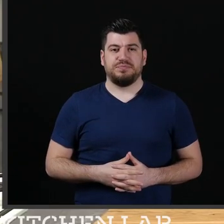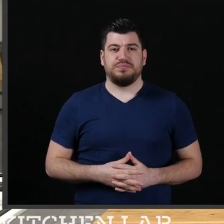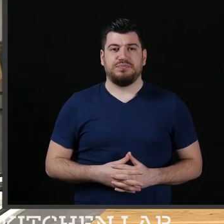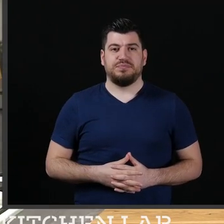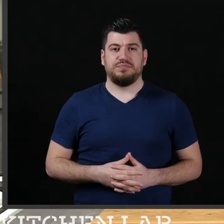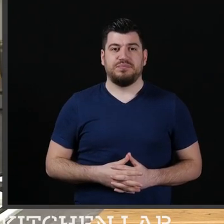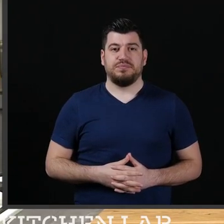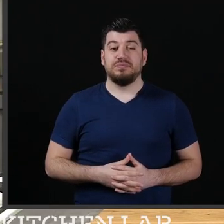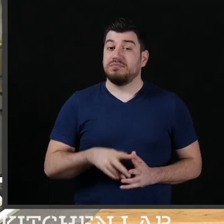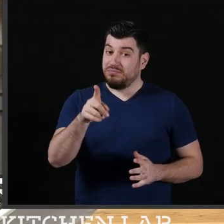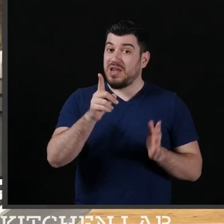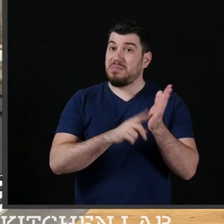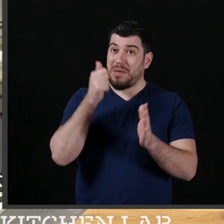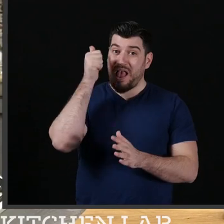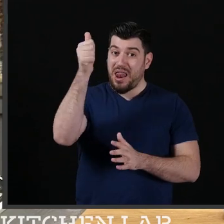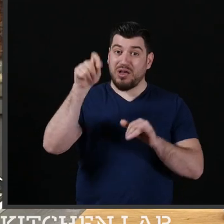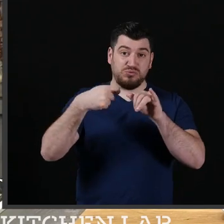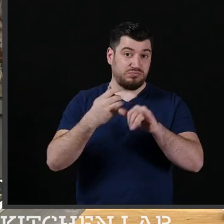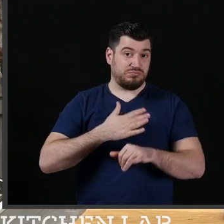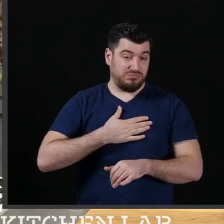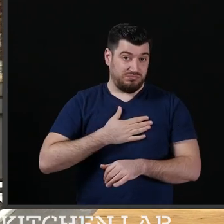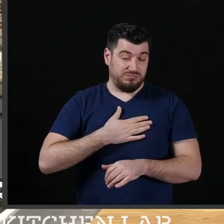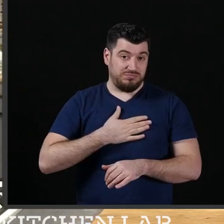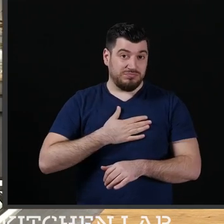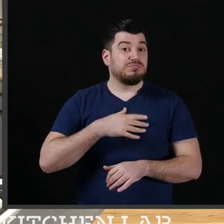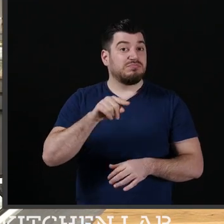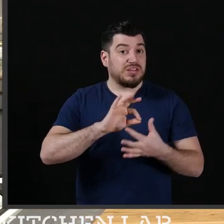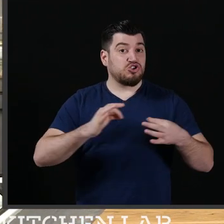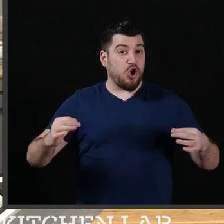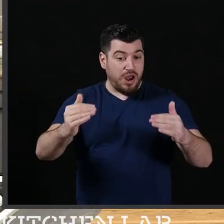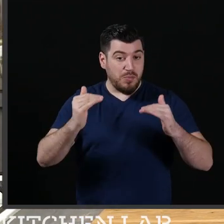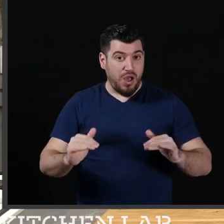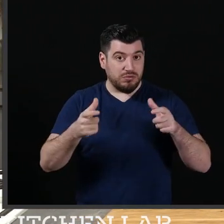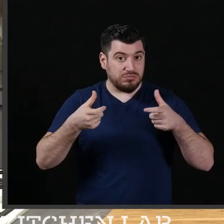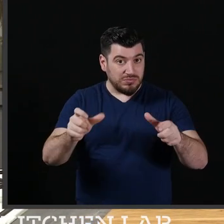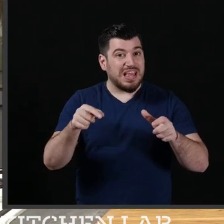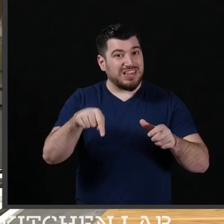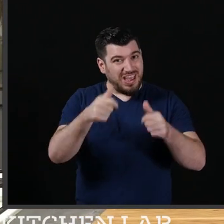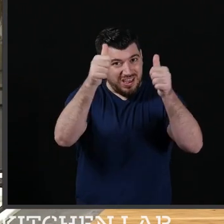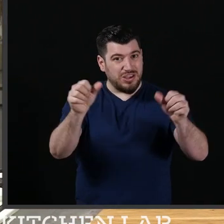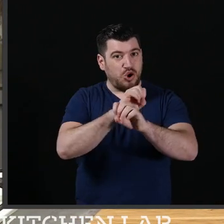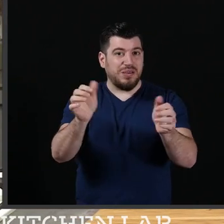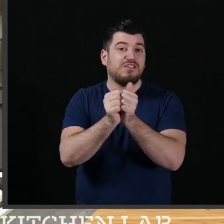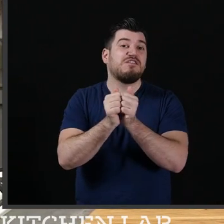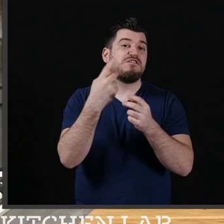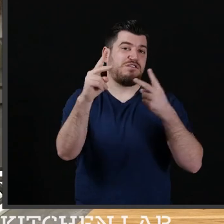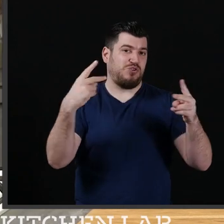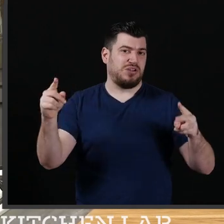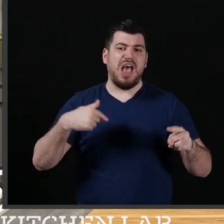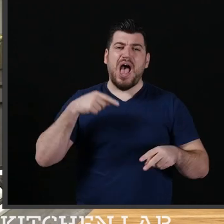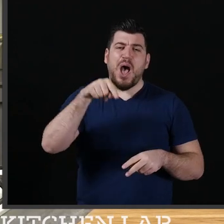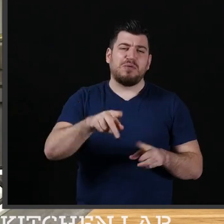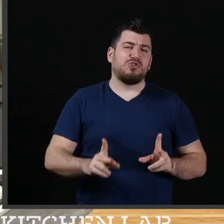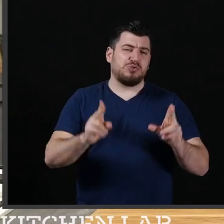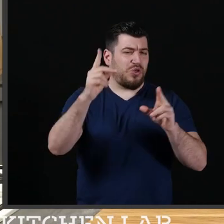Τώρα πρέπει να κάνετε subscribe στο κανάλι μας, το κουμπί, comments από κάτω και μοιραστείτε τη συνταγή με τους φίλους σας. Νομίζω ότι μετά από αυτό το επεισόδιο